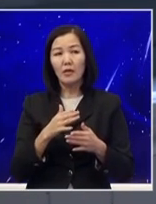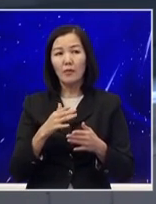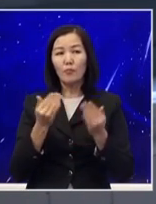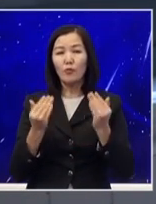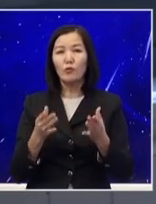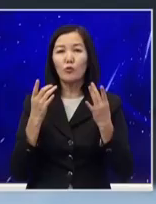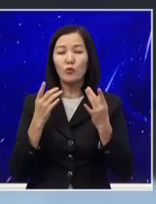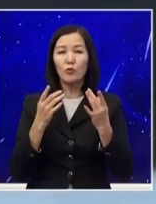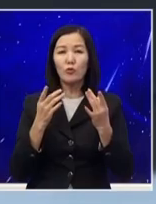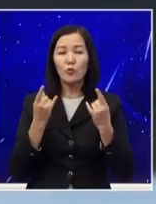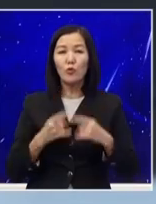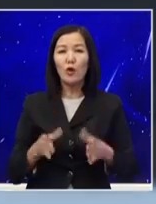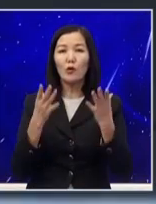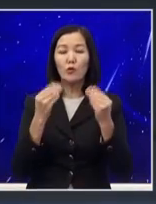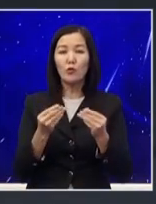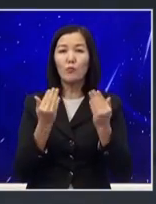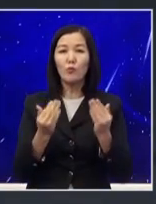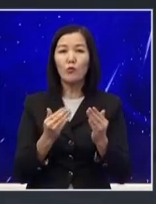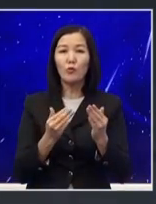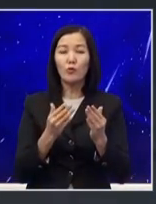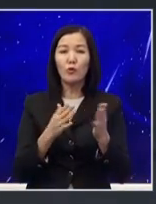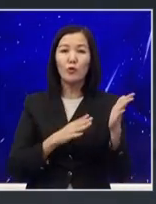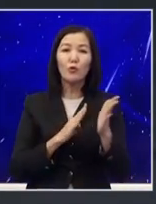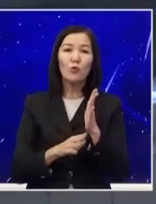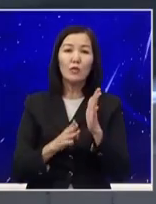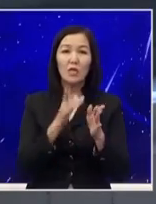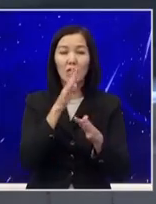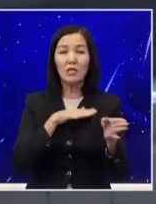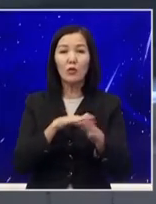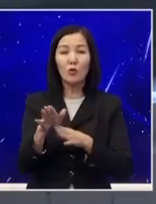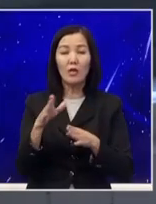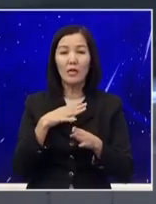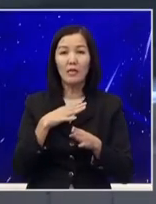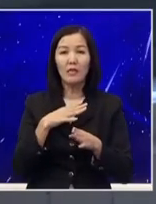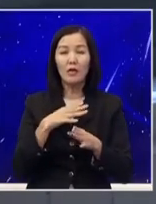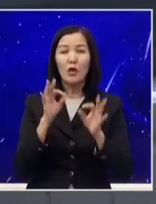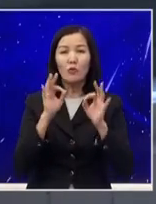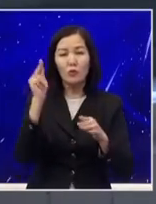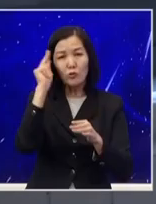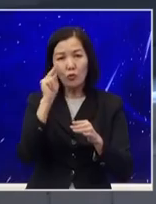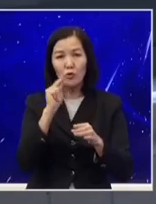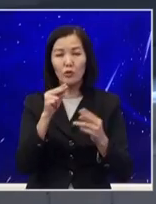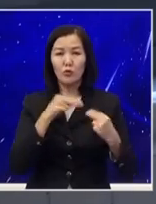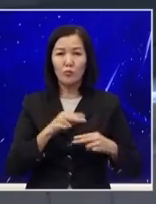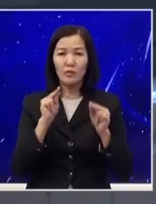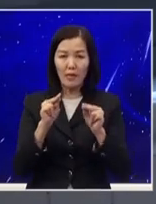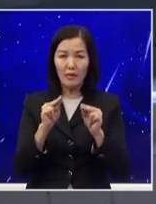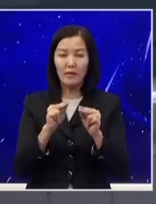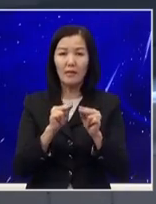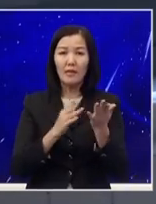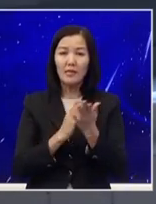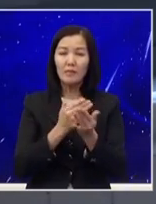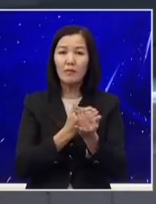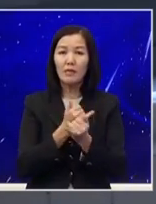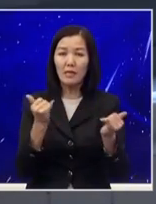90-ға келер еді. Әкеміз бәрімізге тек қана адал жұмыс істеңдер деп үйретеді. Сабақтарын дұрыстап оқыңдар, жұмыстарын бәрі дұрыс болсын деп тек